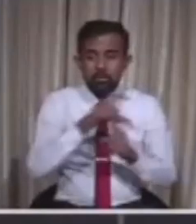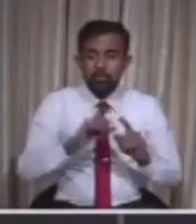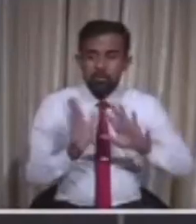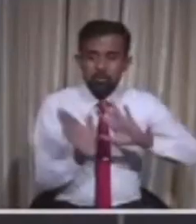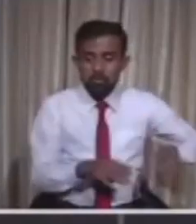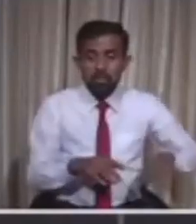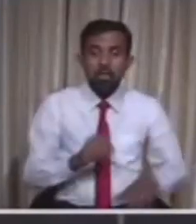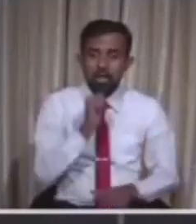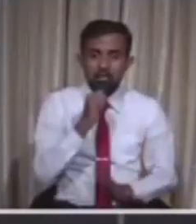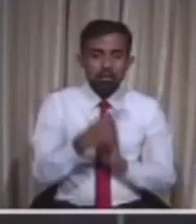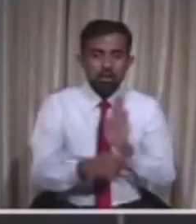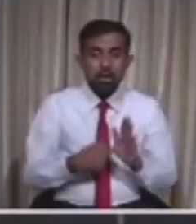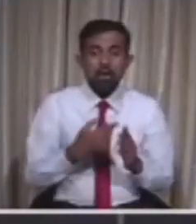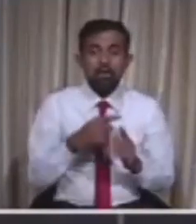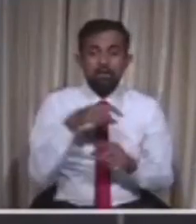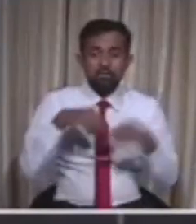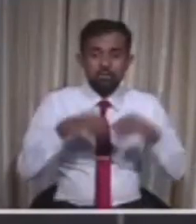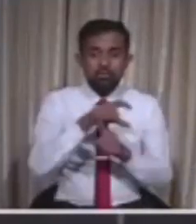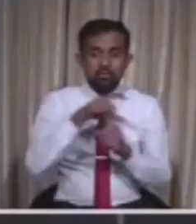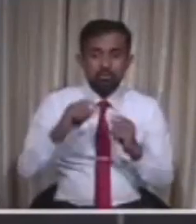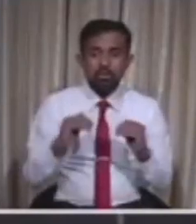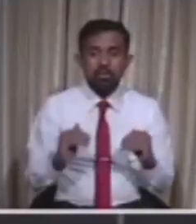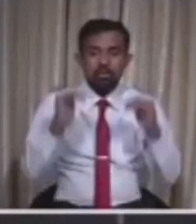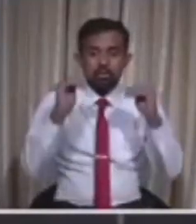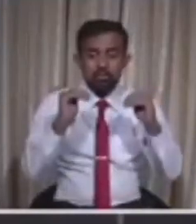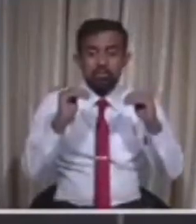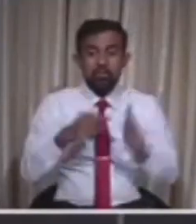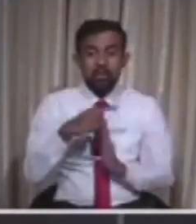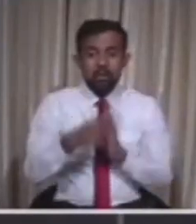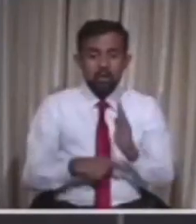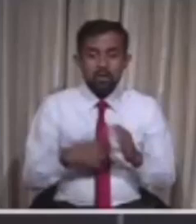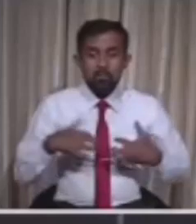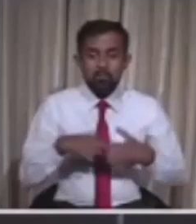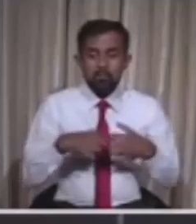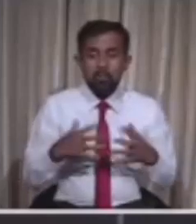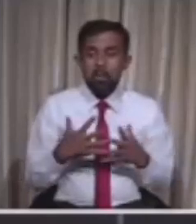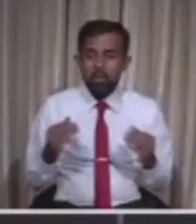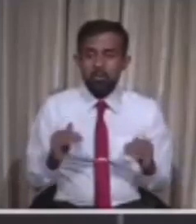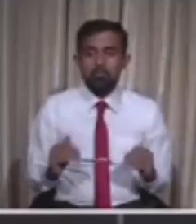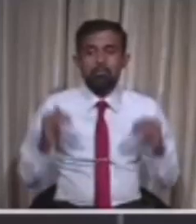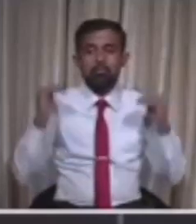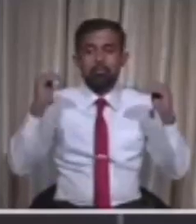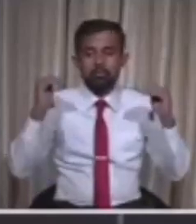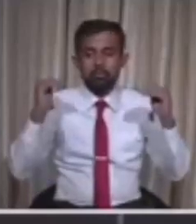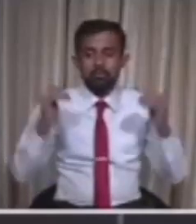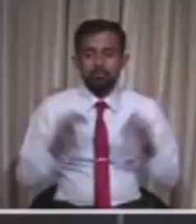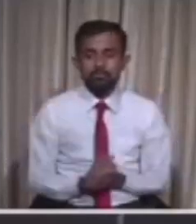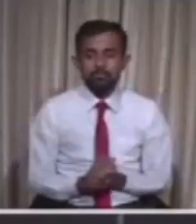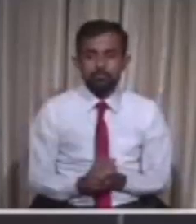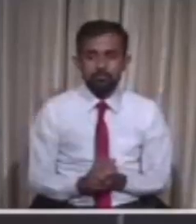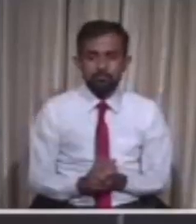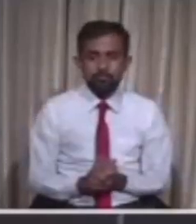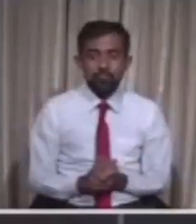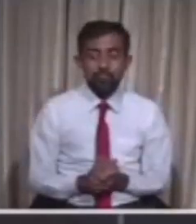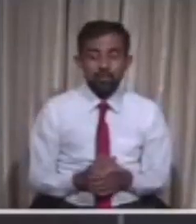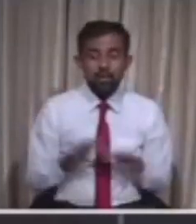රටට ආදරය කරන දේශපාලන සංස්කෘතියක් ගොඩනගලා මේ රට මේ අර්බුදයෙන් ගොඩ ගන්න කරන උත්සාහය ඒ නිසා